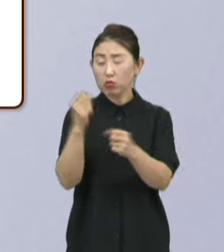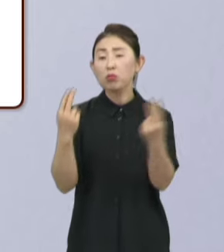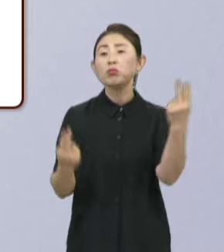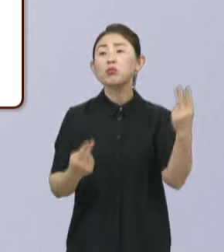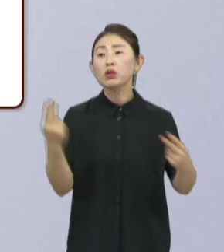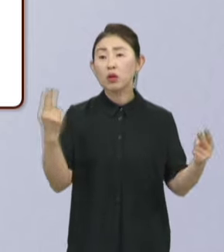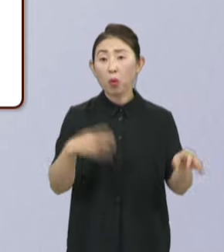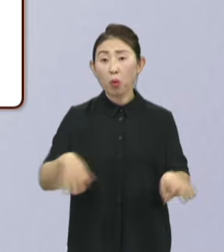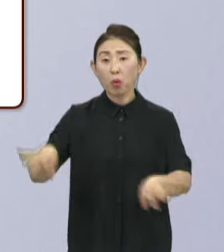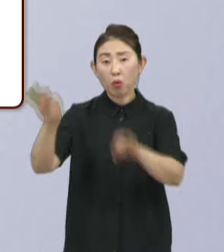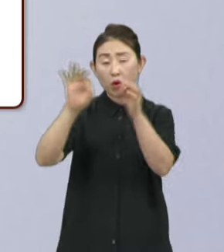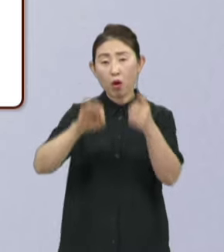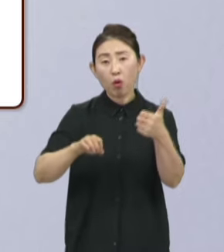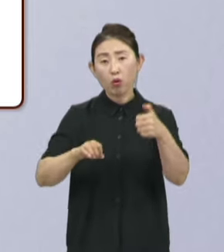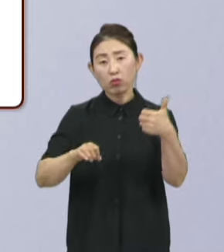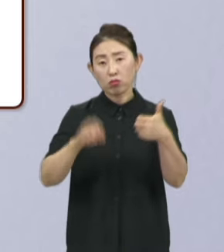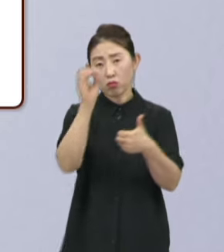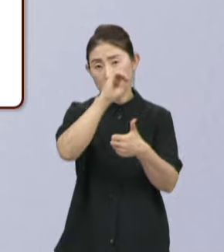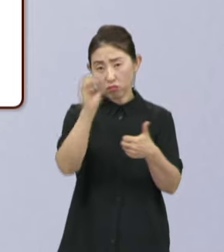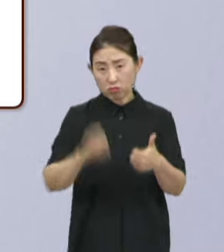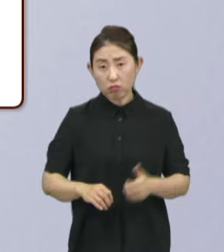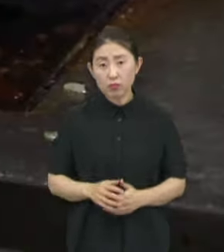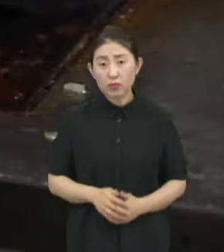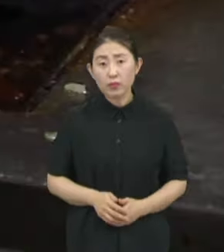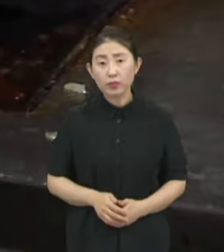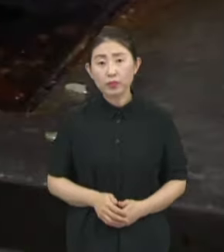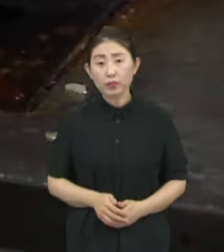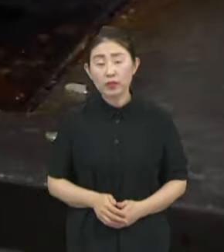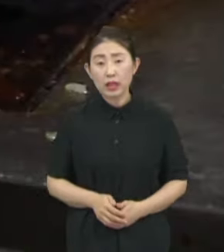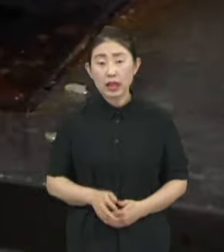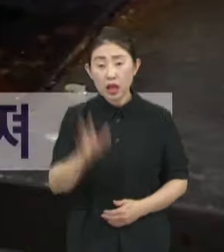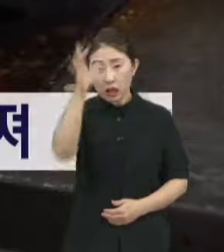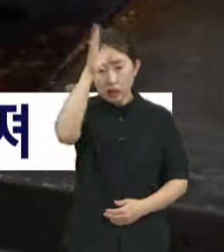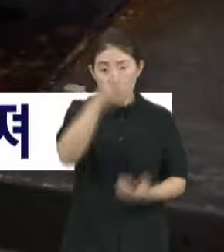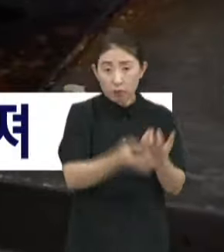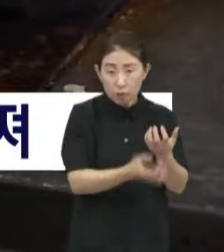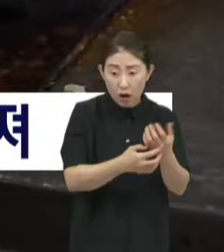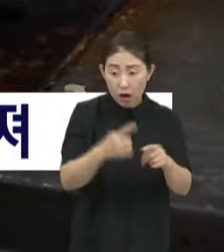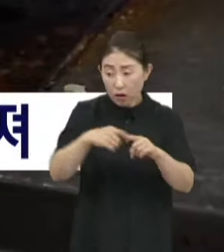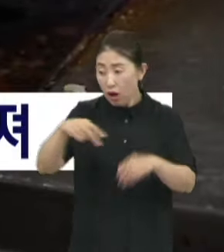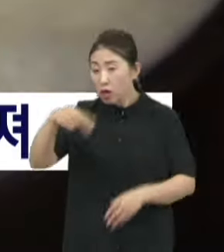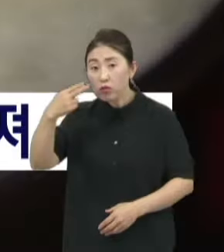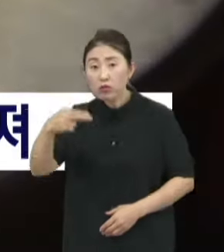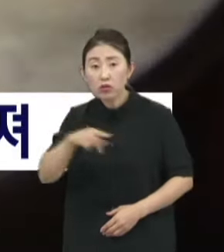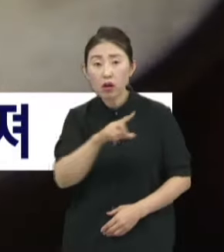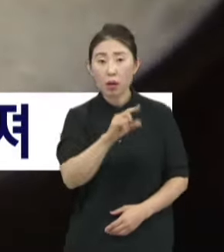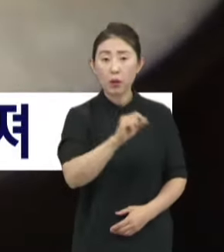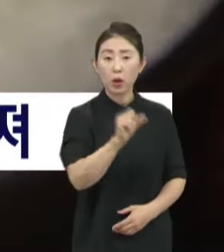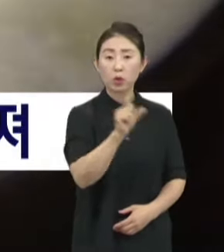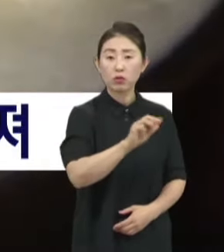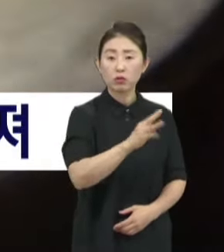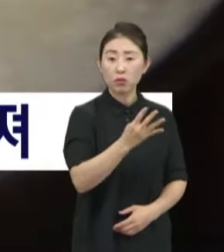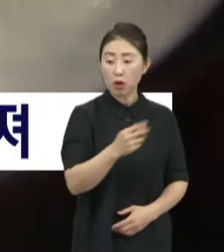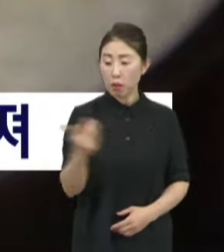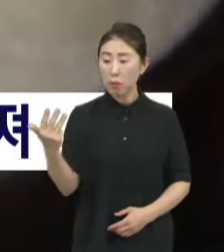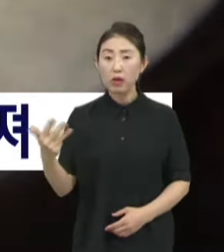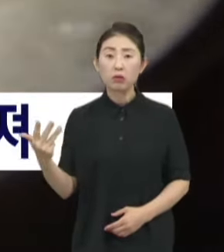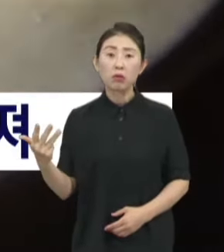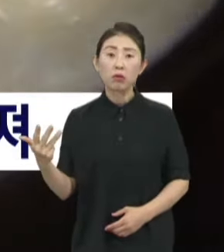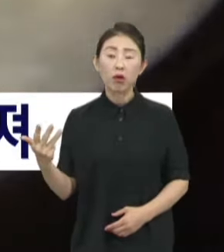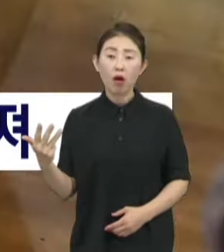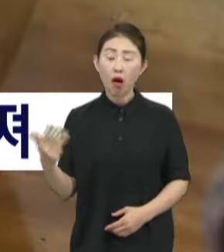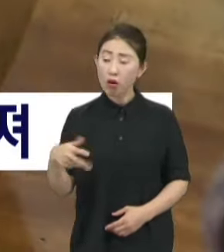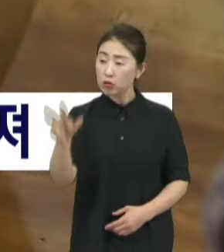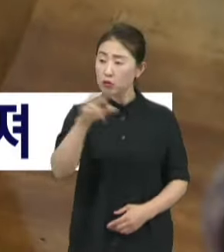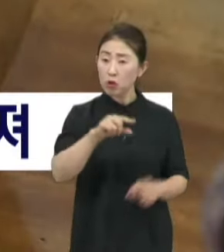비교하면 55% 이상 가격이 급등했습니다. 삼계탕과 칼국수의 경우 각각 15,400원과 8,000원으로